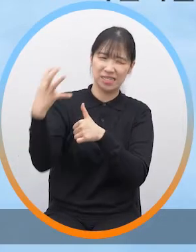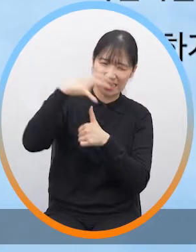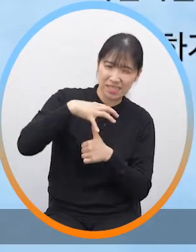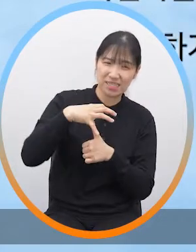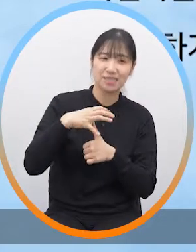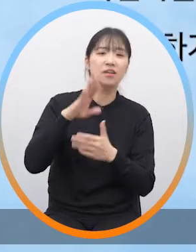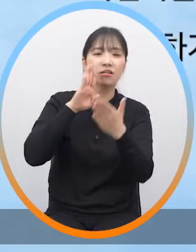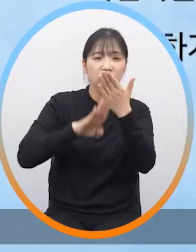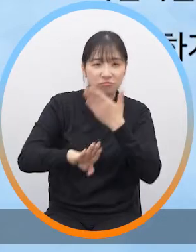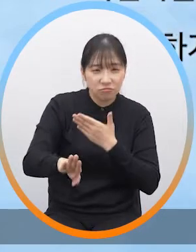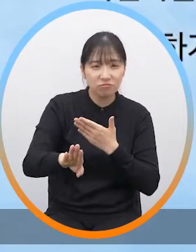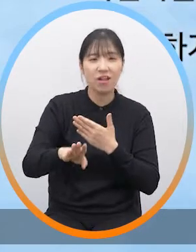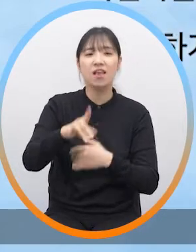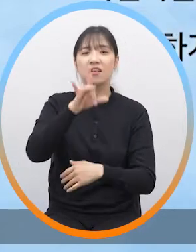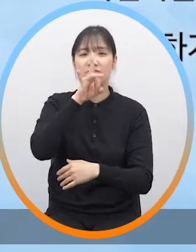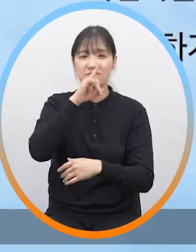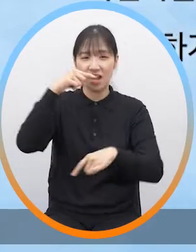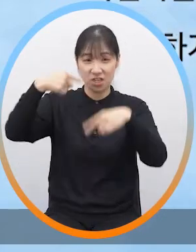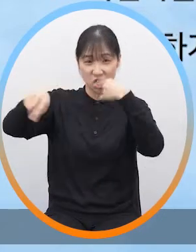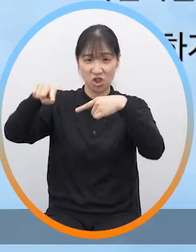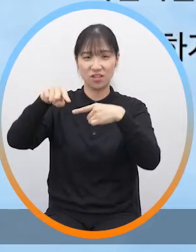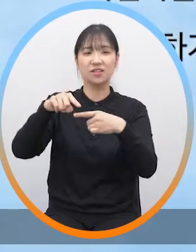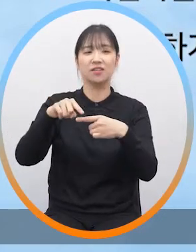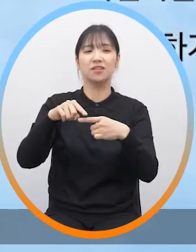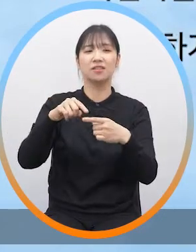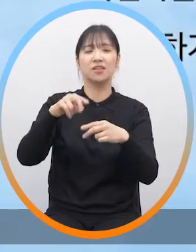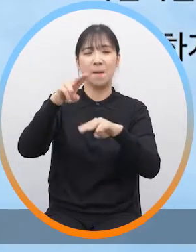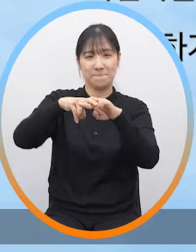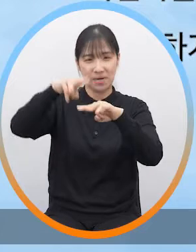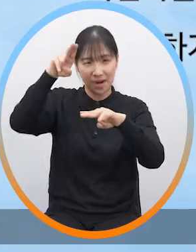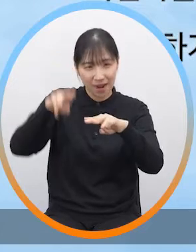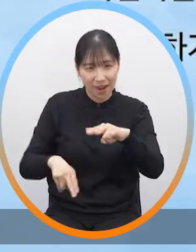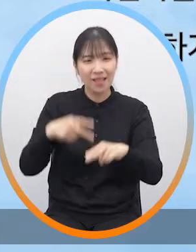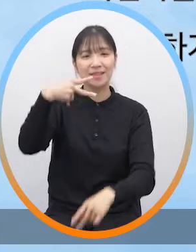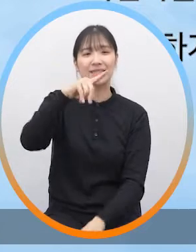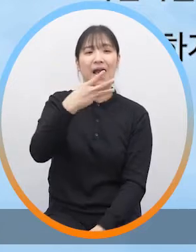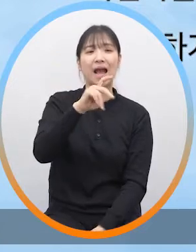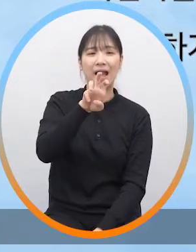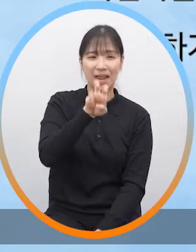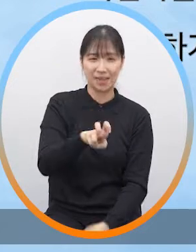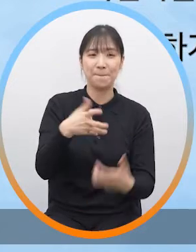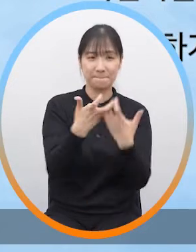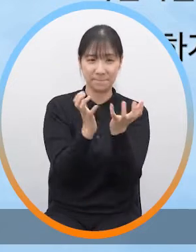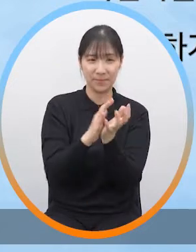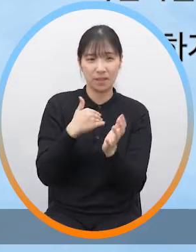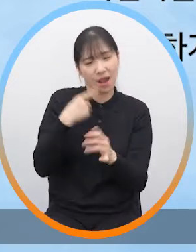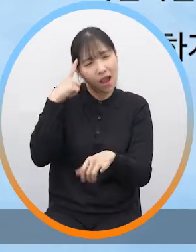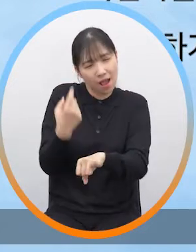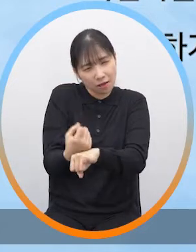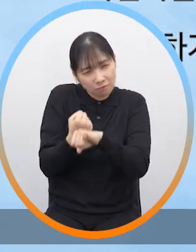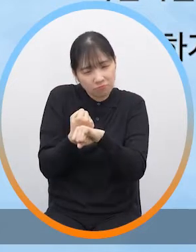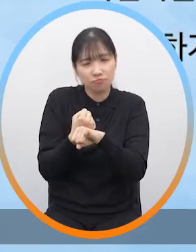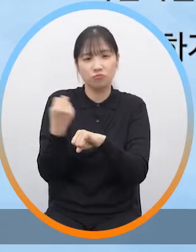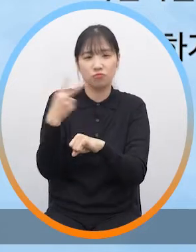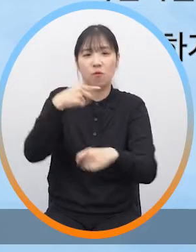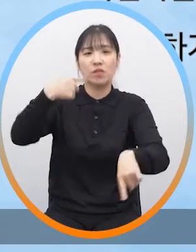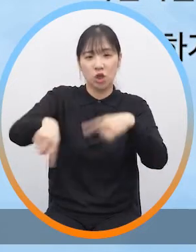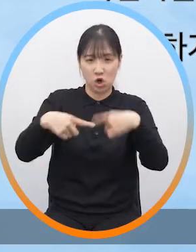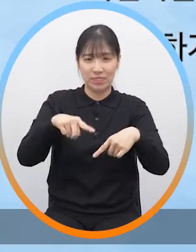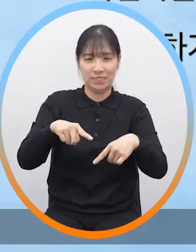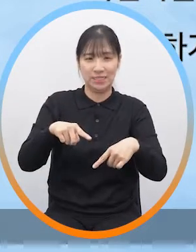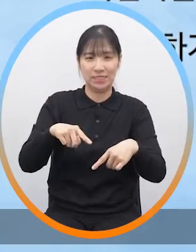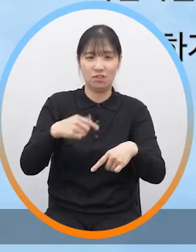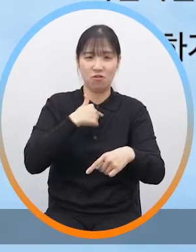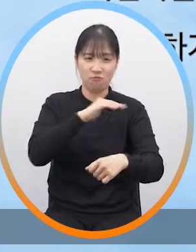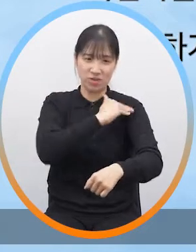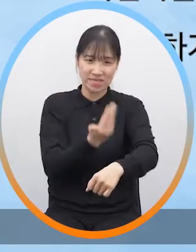그 이후에 중앙정계에서 물러난 살인파들이 자신들의 어떤 학문적, 정치적